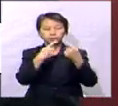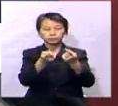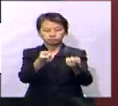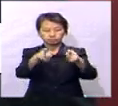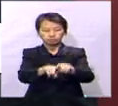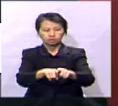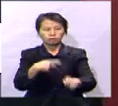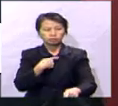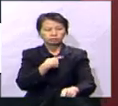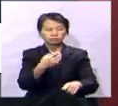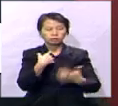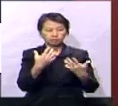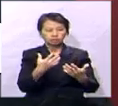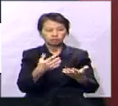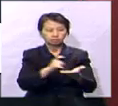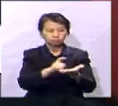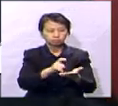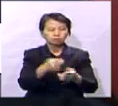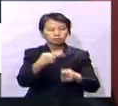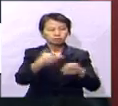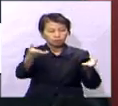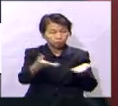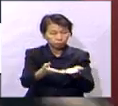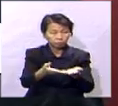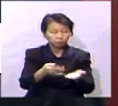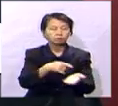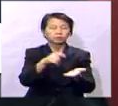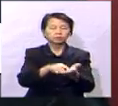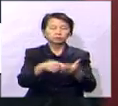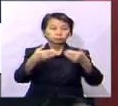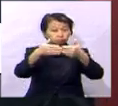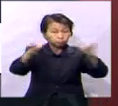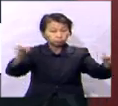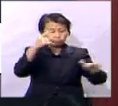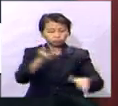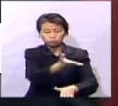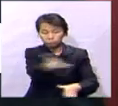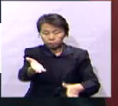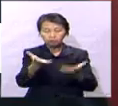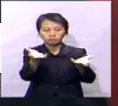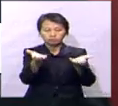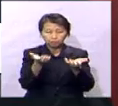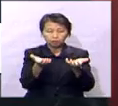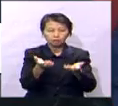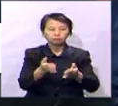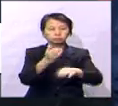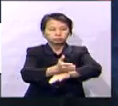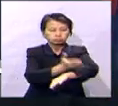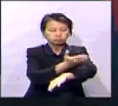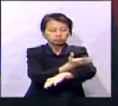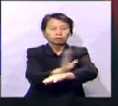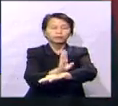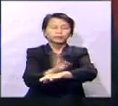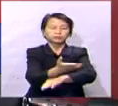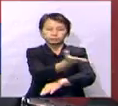sedang exchange name cards, memperkenalkan diri. So, ini adalah satu pendedahan kepada mereka yang ingin memperkembangkan